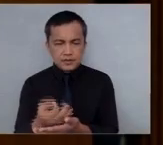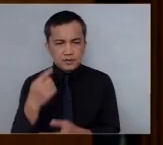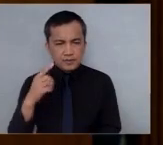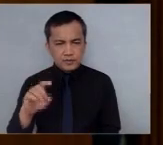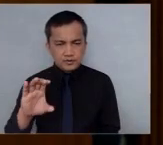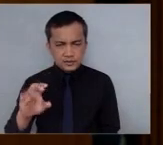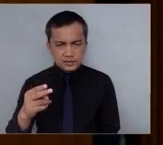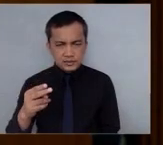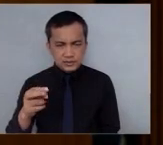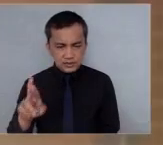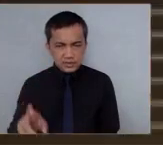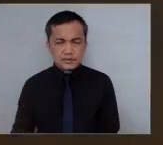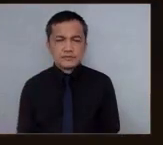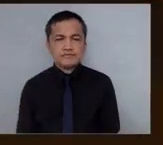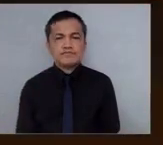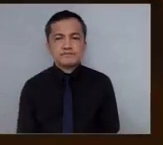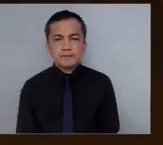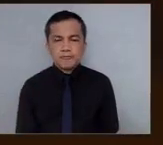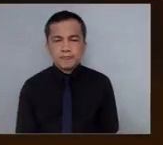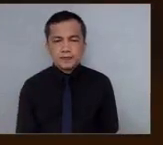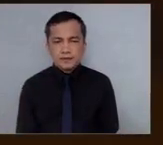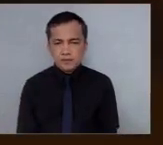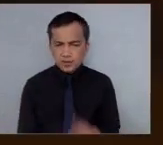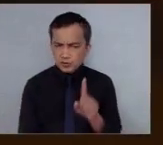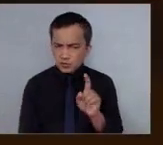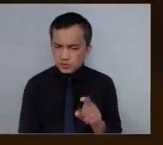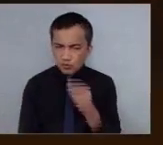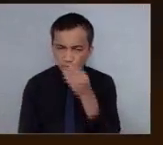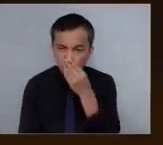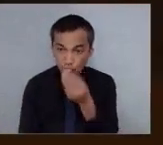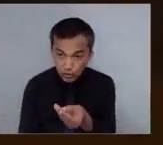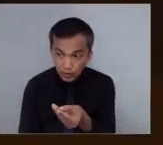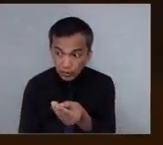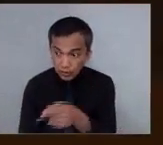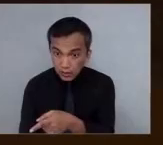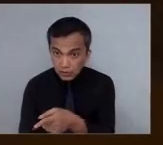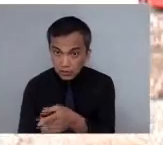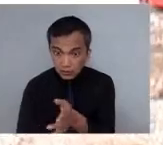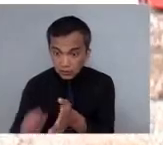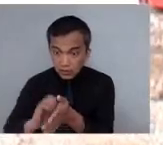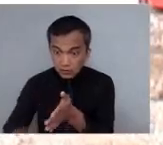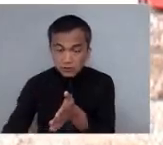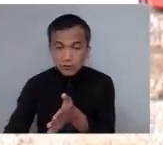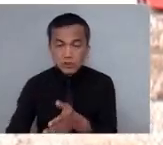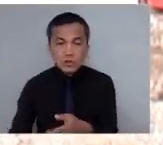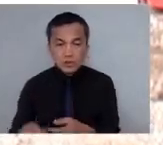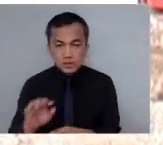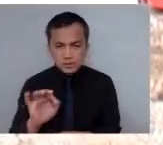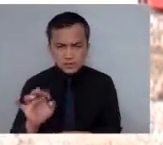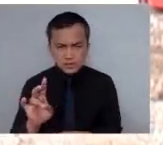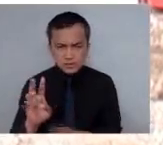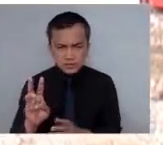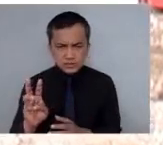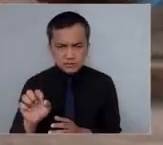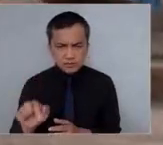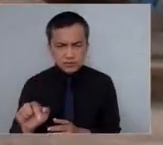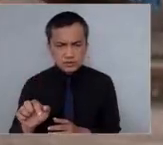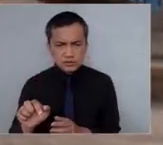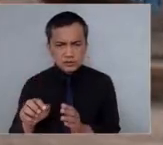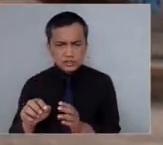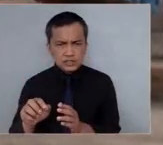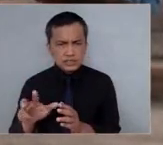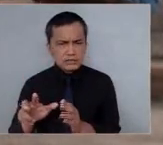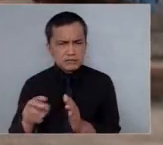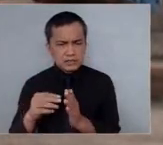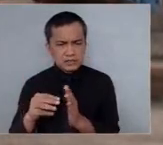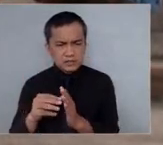Human Rights o CHR. Pagpuna niya, kakarampot na nga ito, binawasan pa. 976.3 million pesos na lang